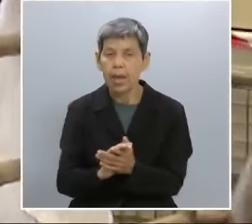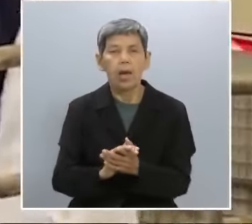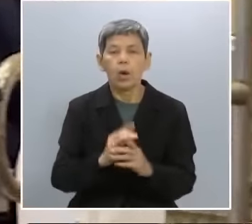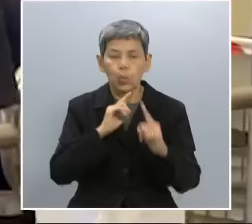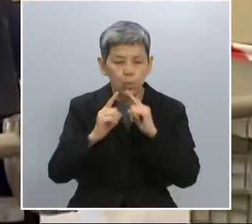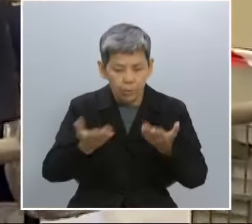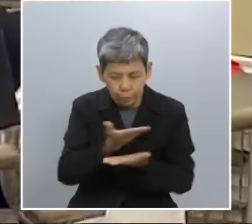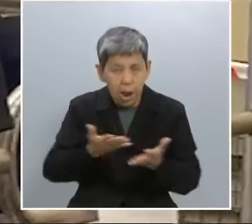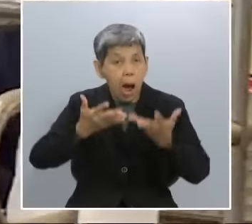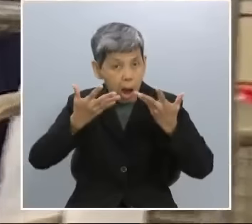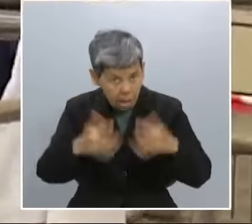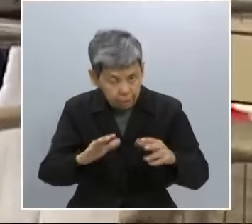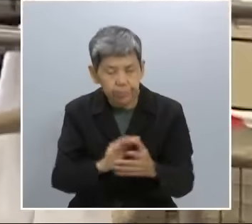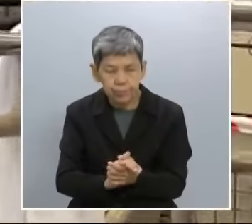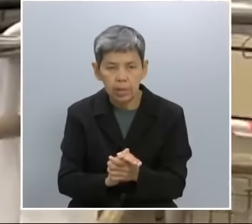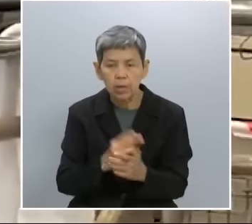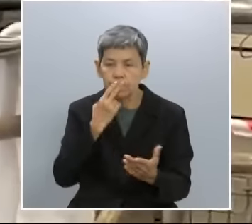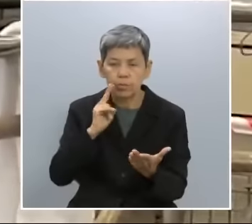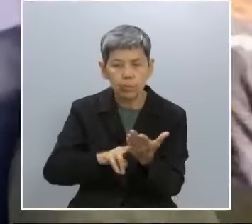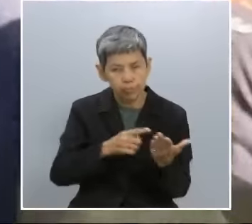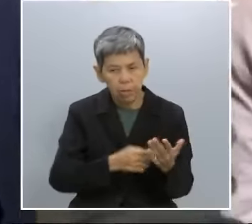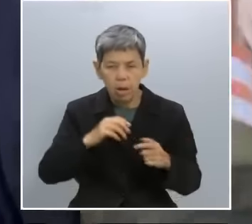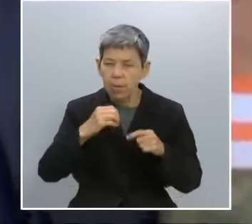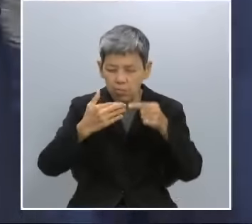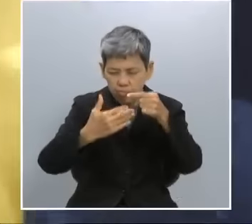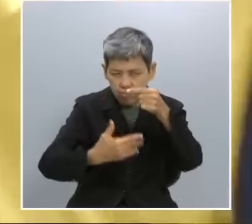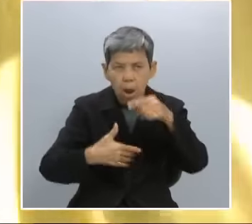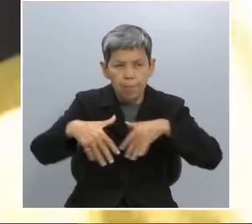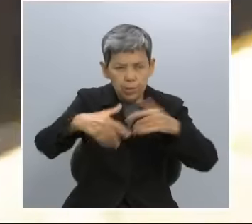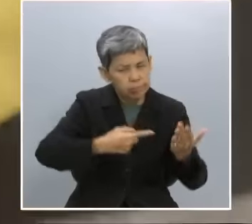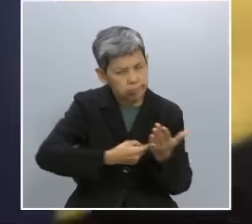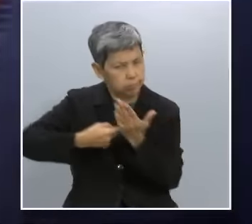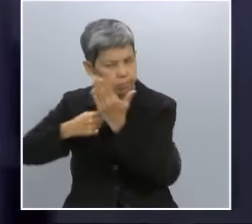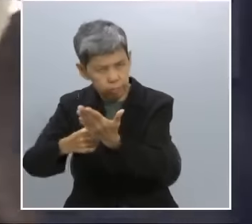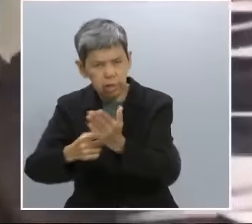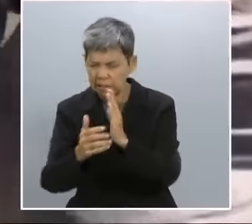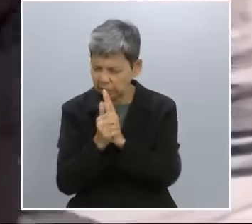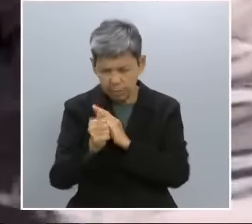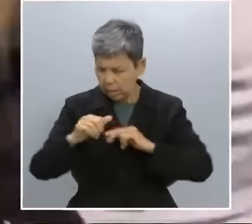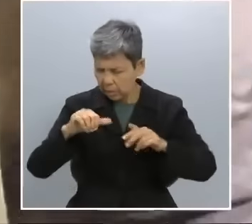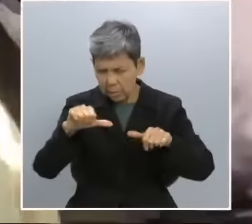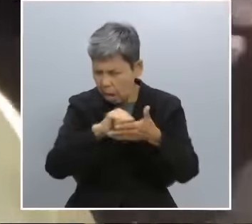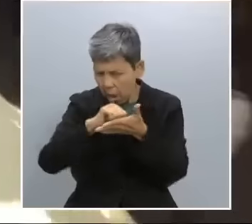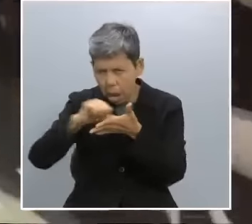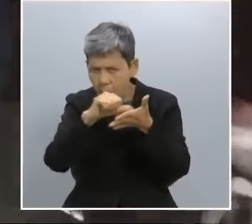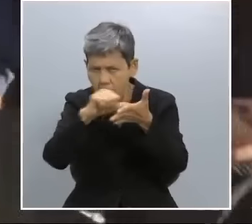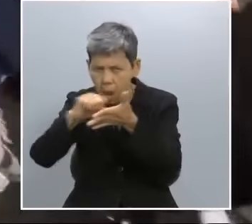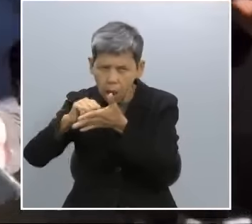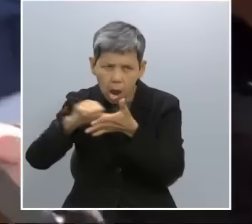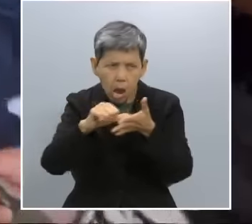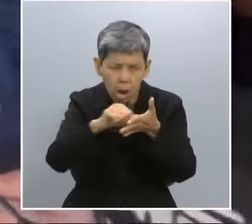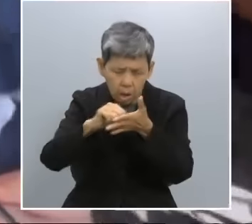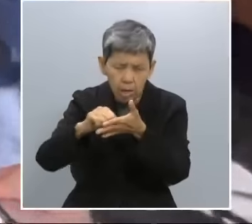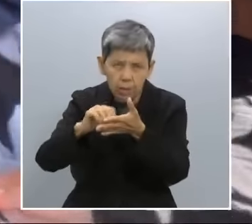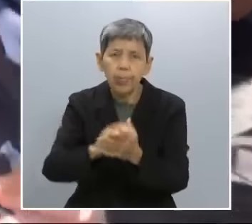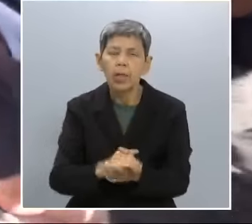จนี้ก็รับหนังสือจากผู้ได้รับผลกระทบในพื้นที่เรียกร้องให้นายกเอาผู้เชี่ยวชาญมาแก้และก่อนหน้า